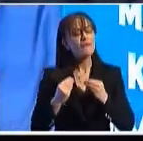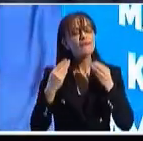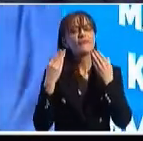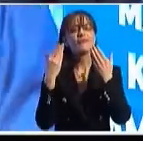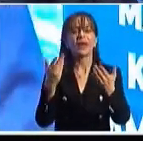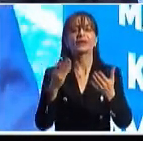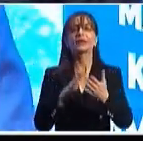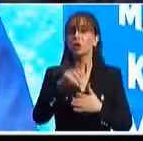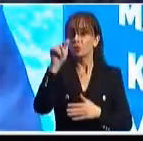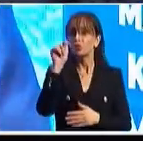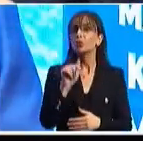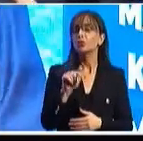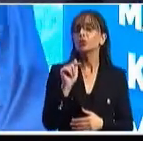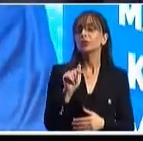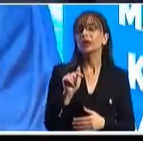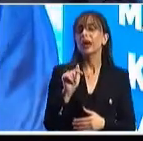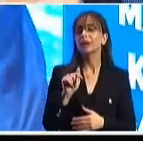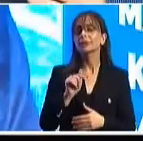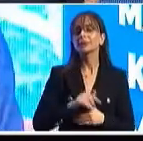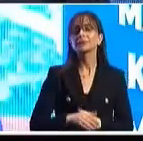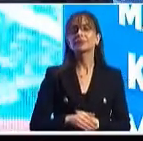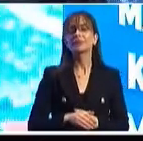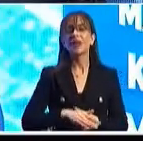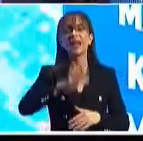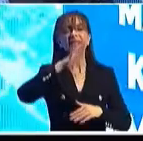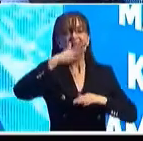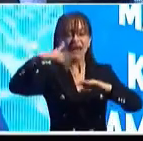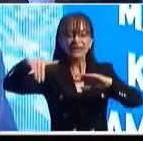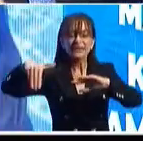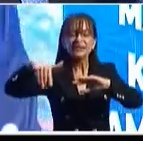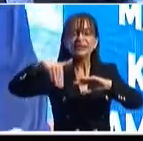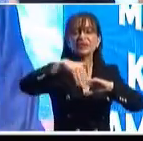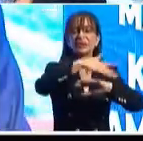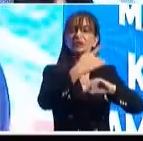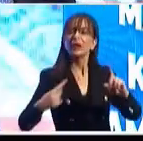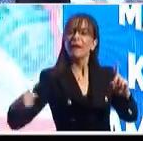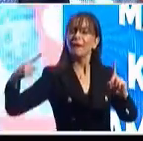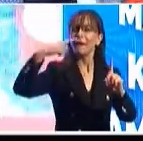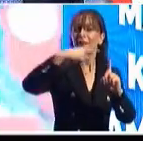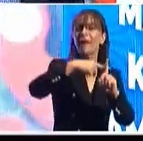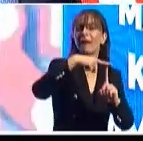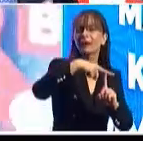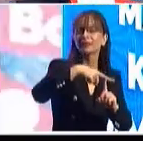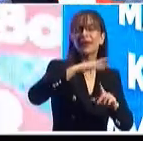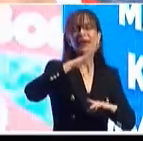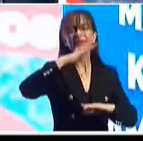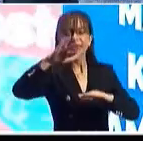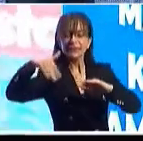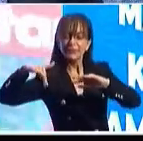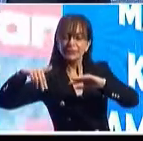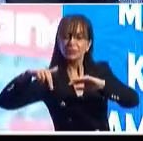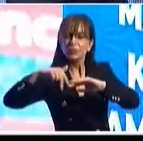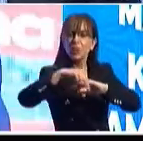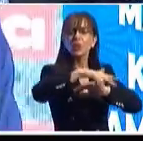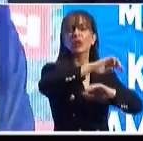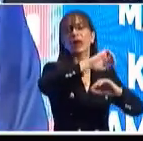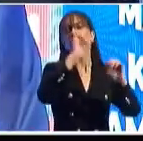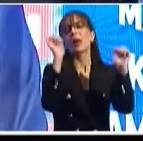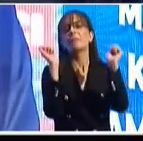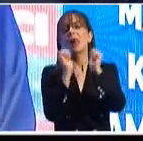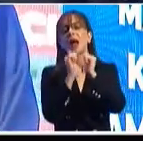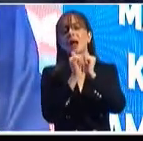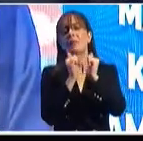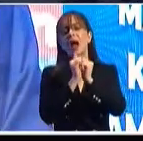da aslında sahil yoluna alternatif ve sahil yoluyla birlikte vatandaşlarımızın